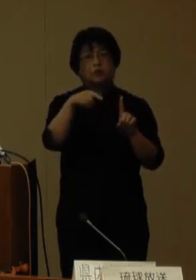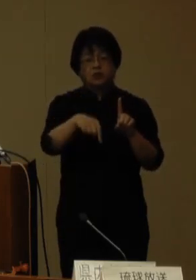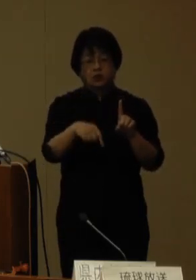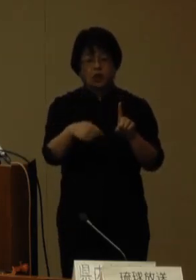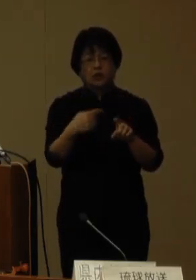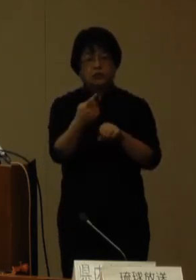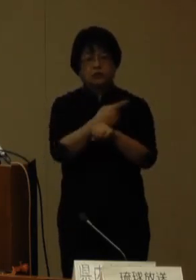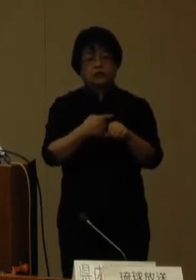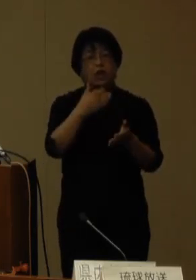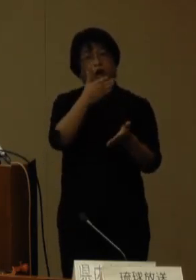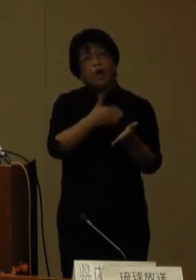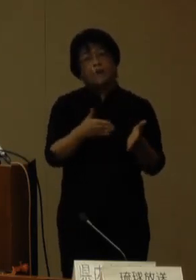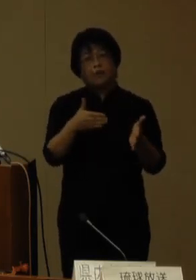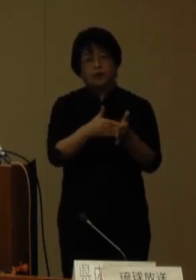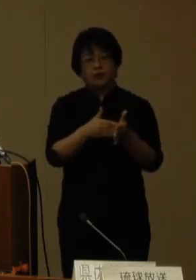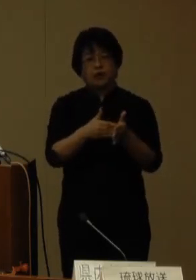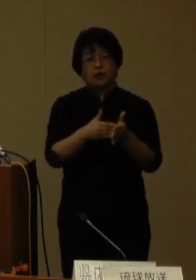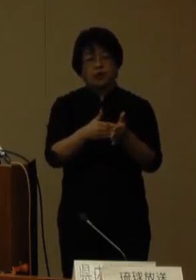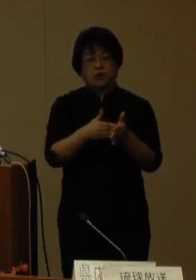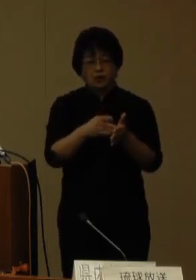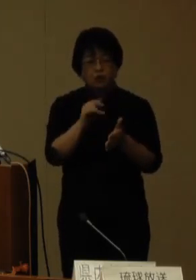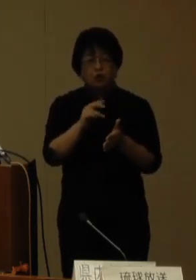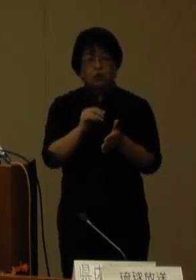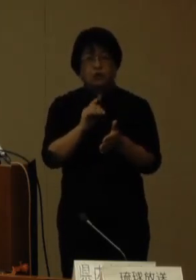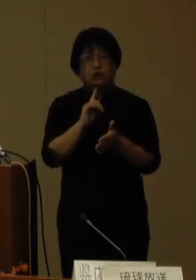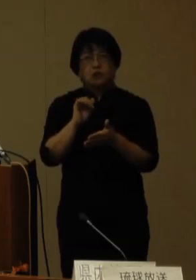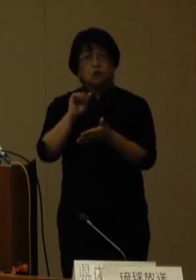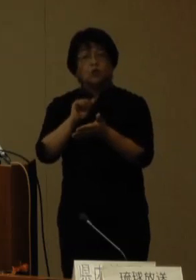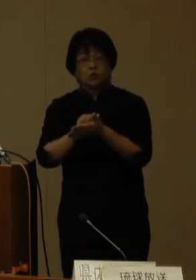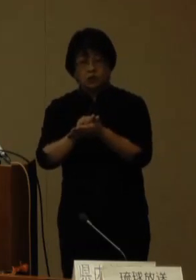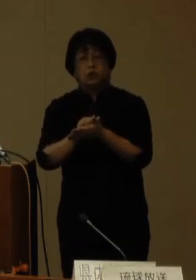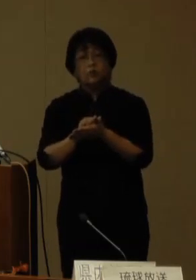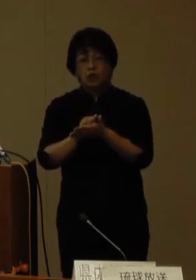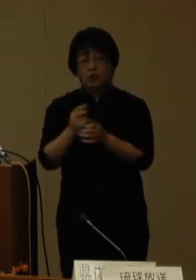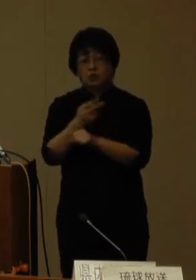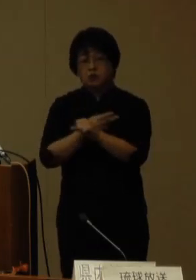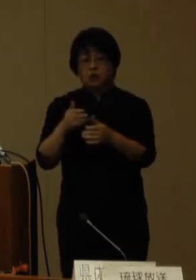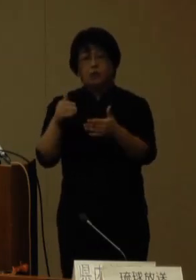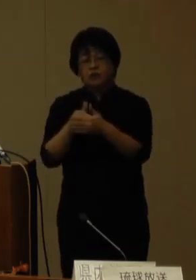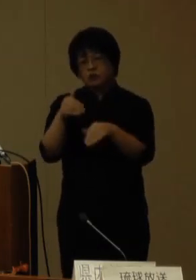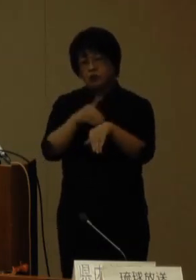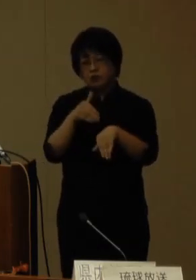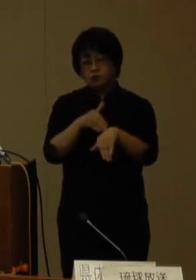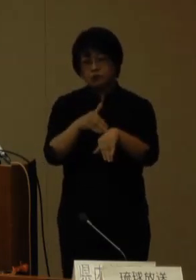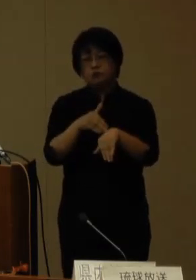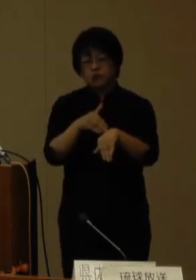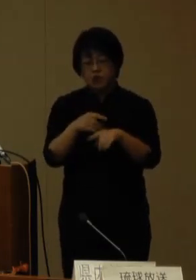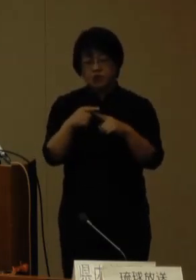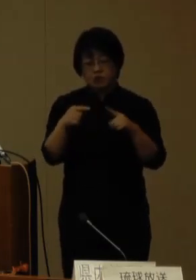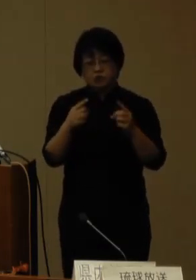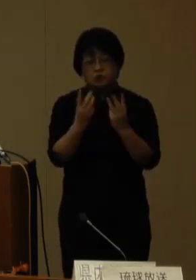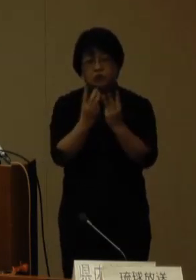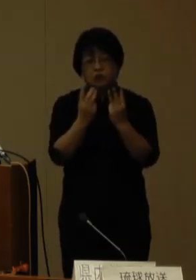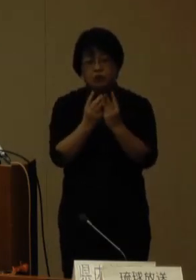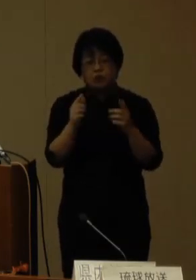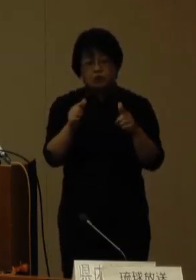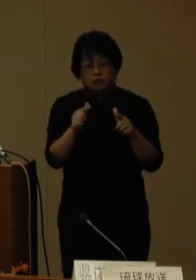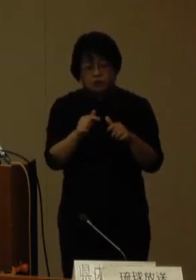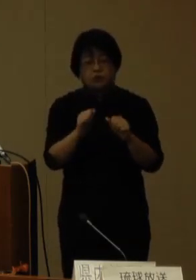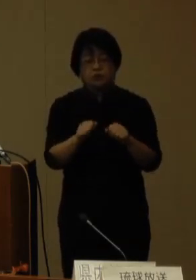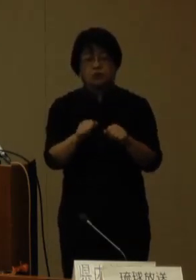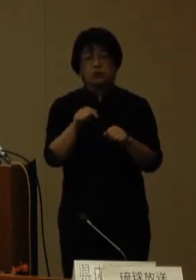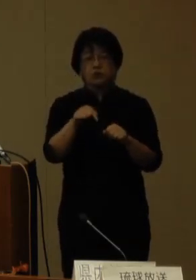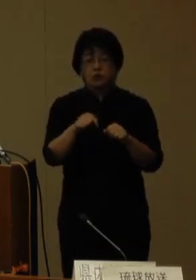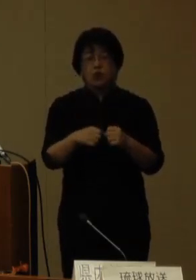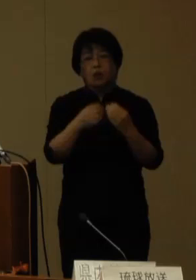ない、土日休日は2時間以内の活動とし、必要最小限の人数で行う、これは、法の第